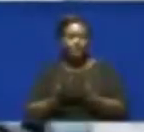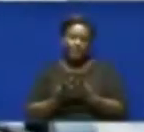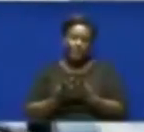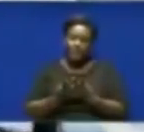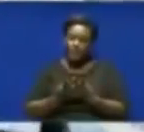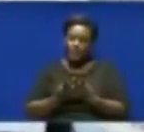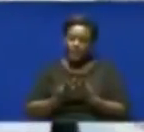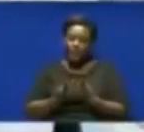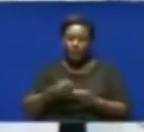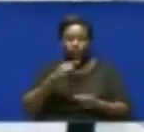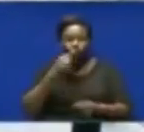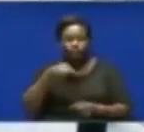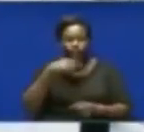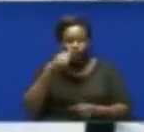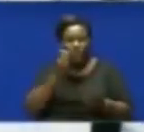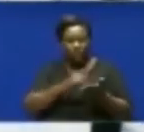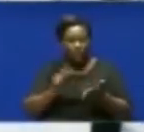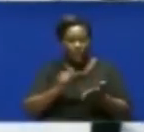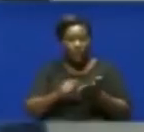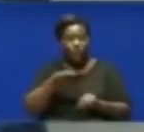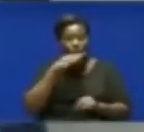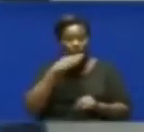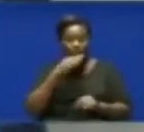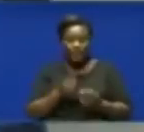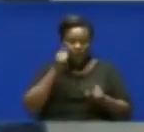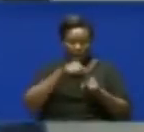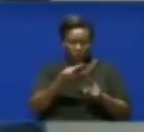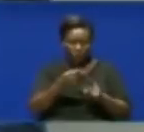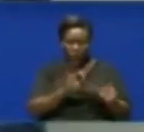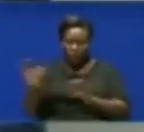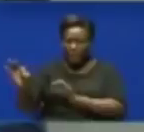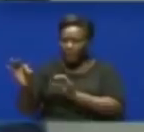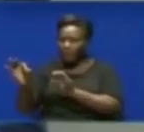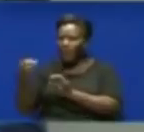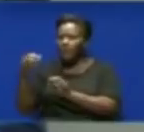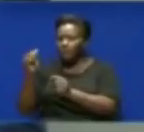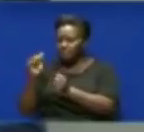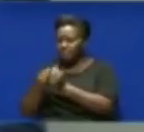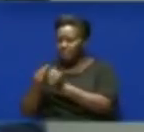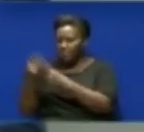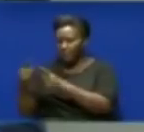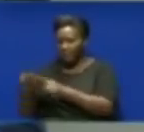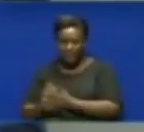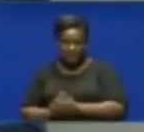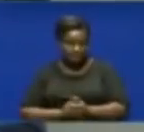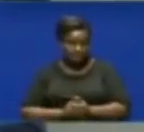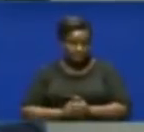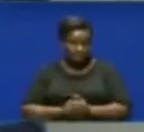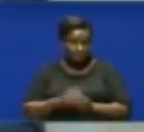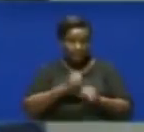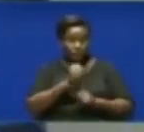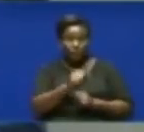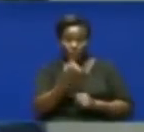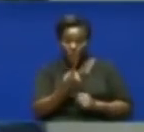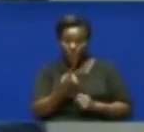habari na kusitisha shughuli mbalimbali. Hatua ya kwanza ni kuzuia mikusanyiko yote mikubwa ya